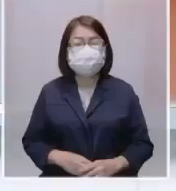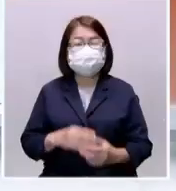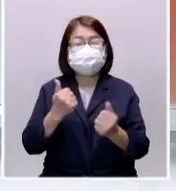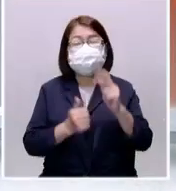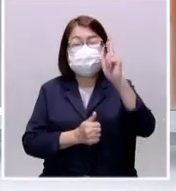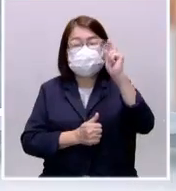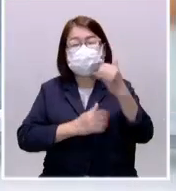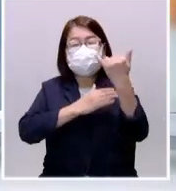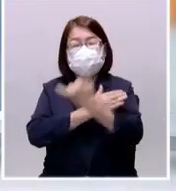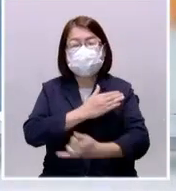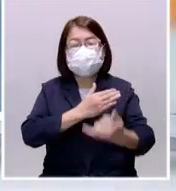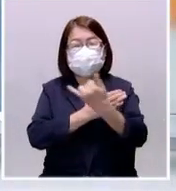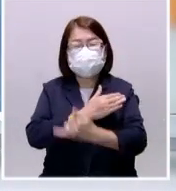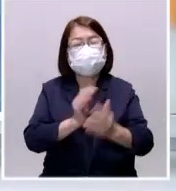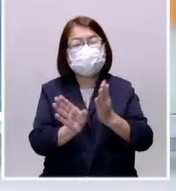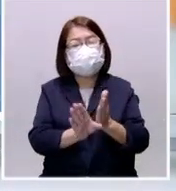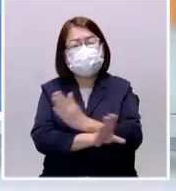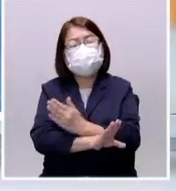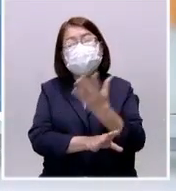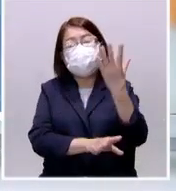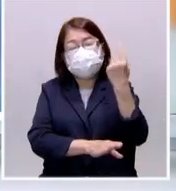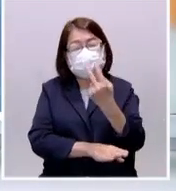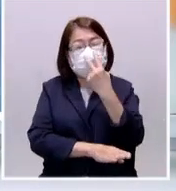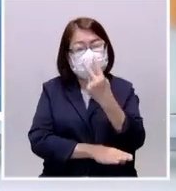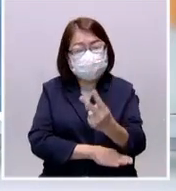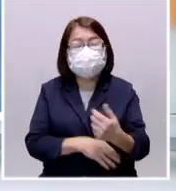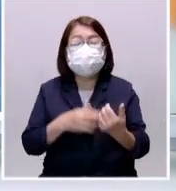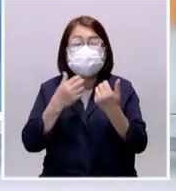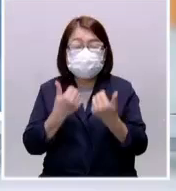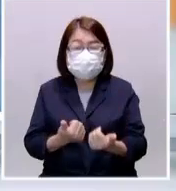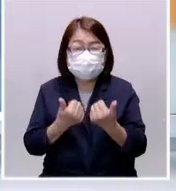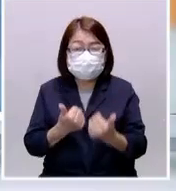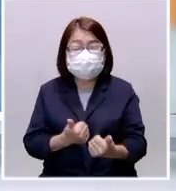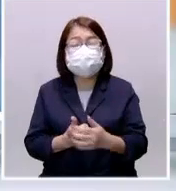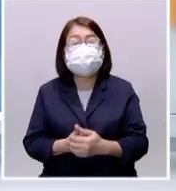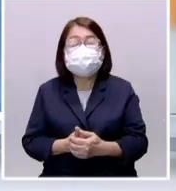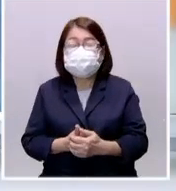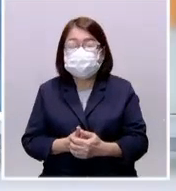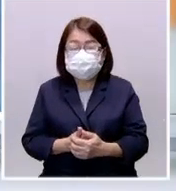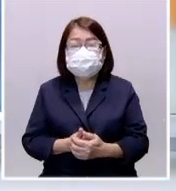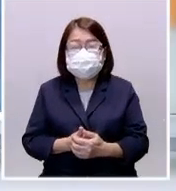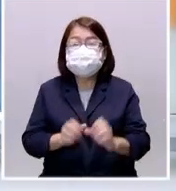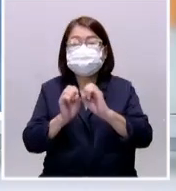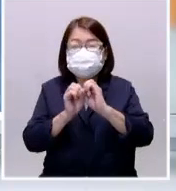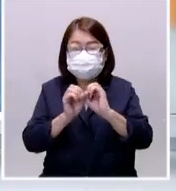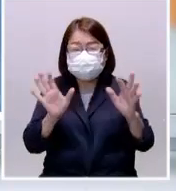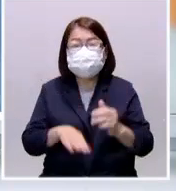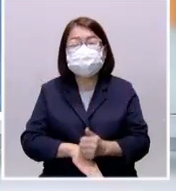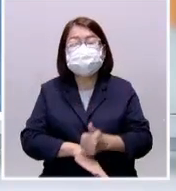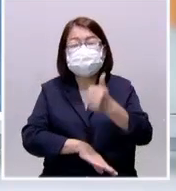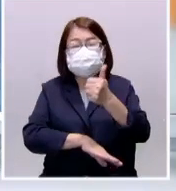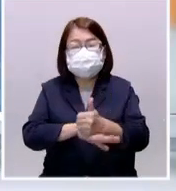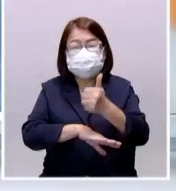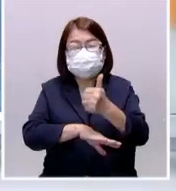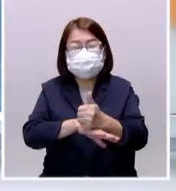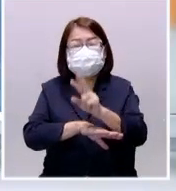สื่อทั่วโลกจับตามาตั้งแต่เมื่อวานนี้นะครับว่าที่สุดแล้วเนี่ยแนนซี่เพโลซีจะเดินทางไปไต้หวันหรือไม่ตอนนี้ก็ชัดเจนแล้วว่าเธอไปถึงตั้งแต่ค่ำคืน